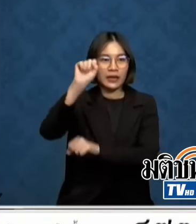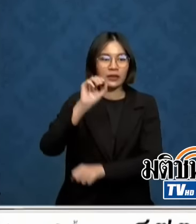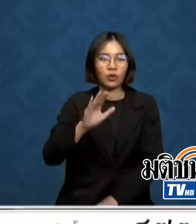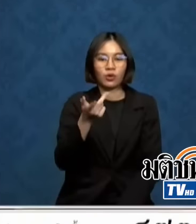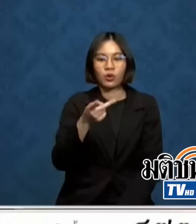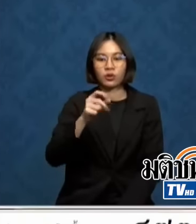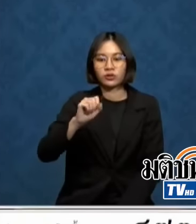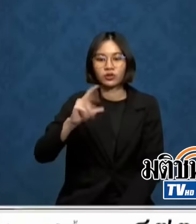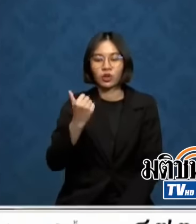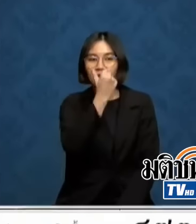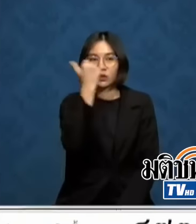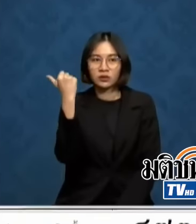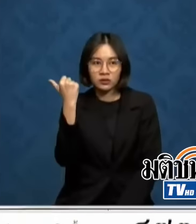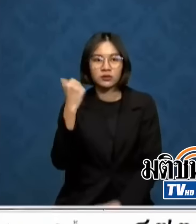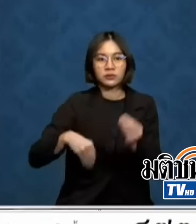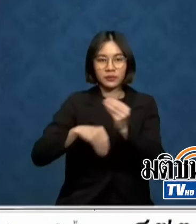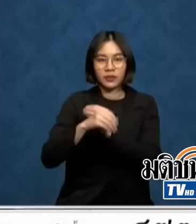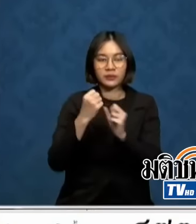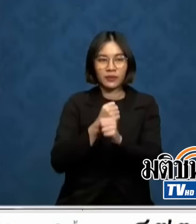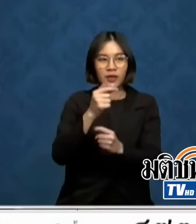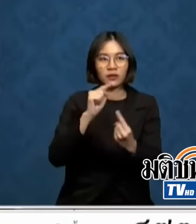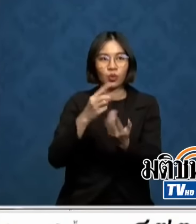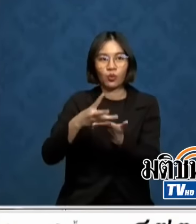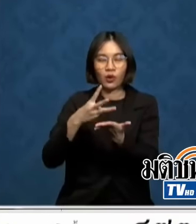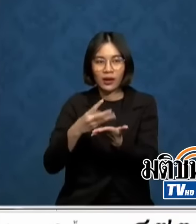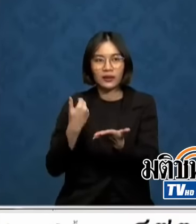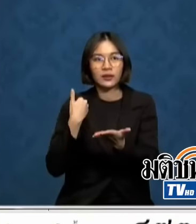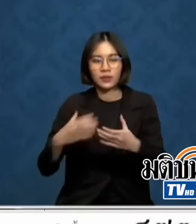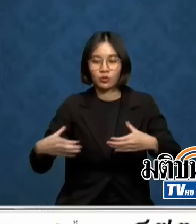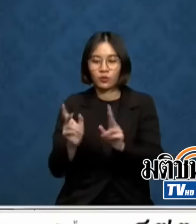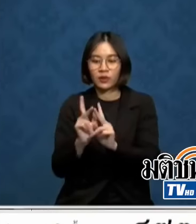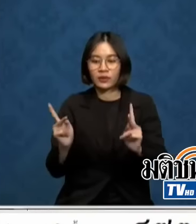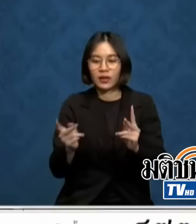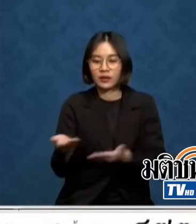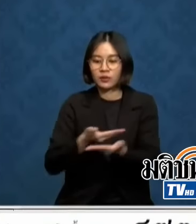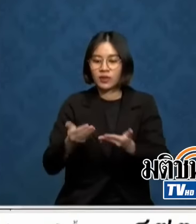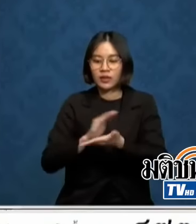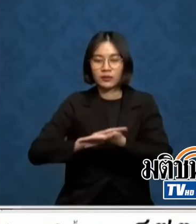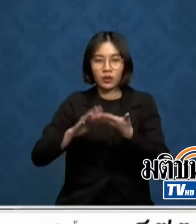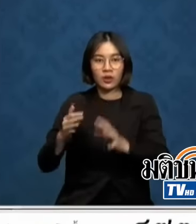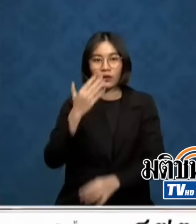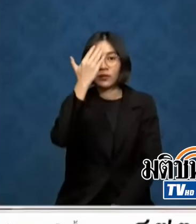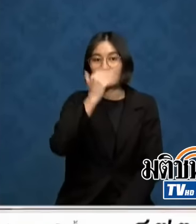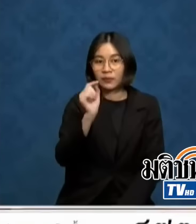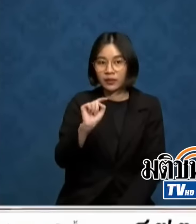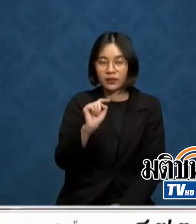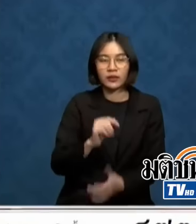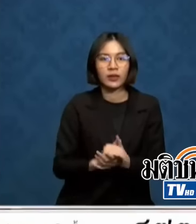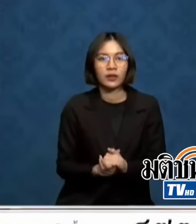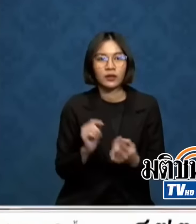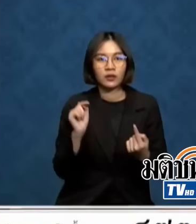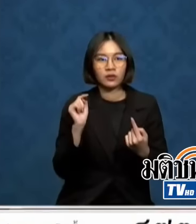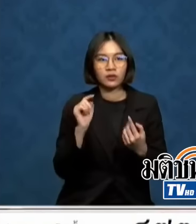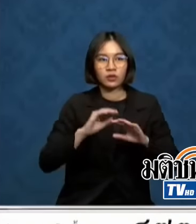ของคสชอื่นๆเข้าไปอีกในวาระที่มีการตั้งกรรมาธิการแล้วเพื่อทำให้